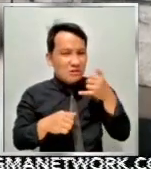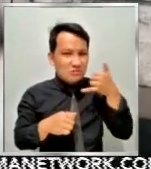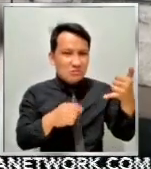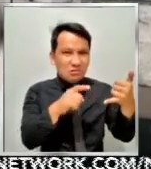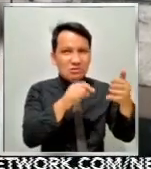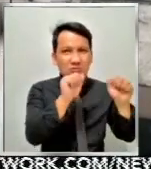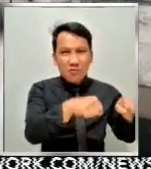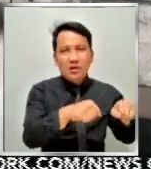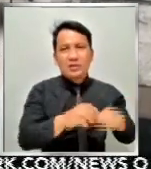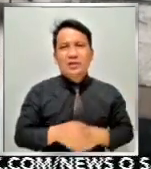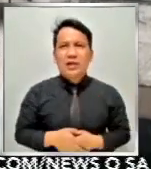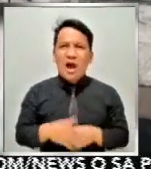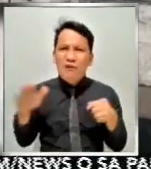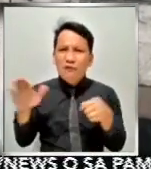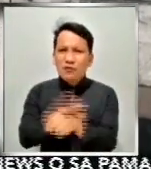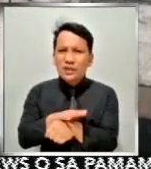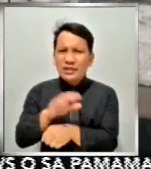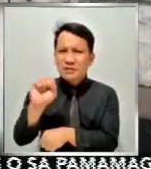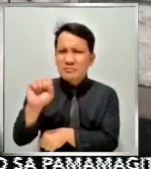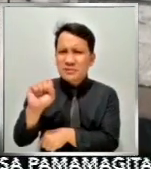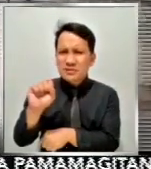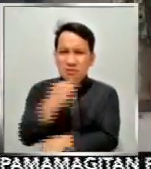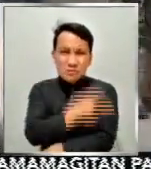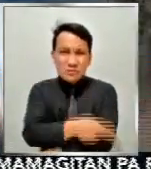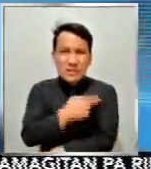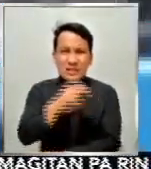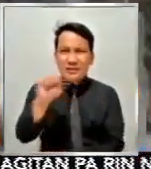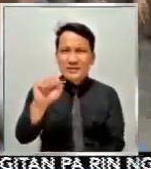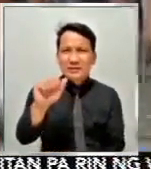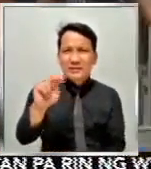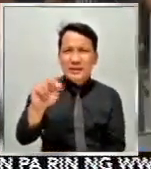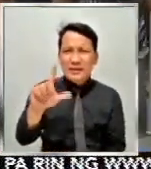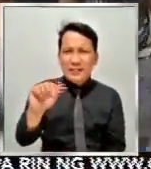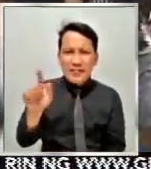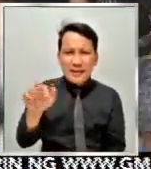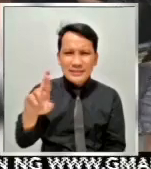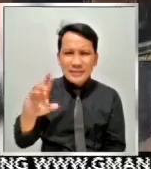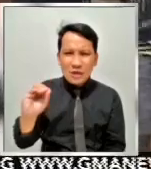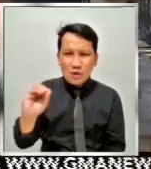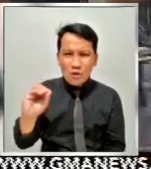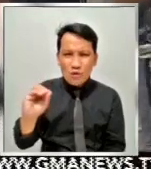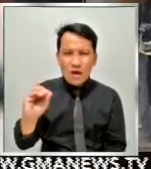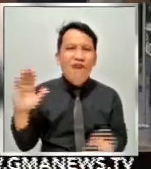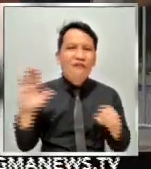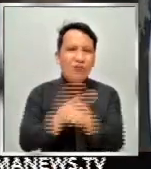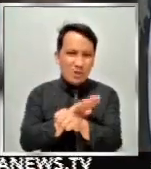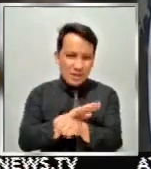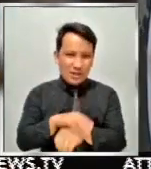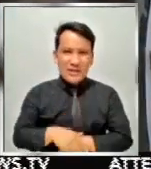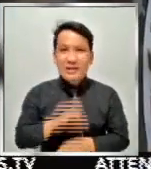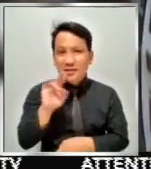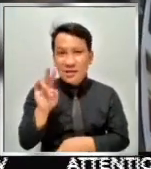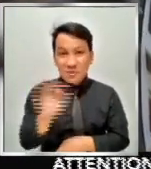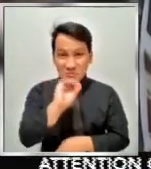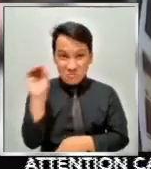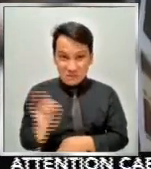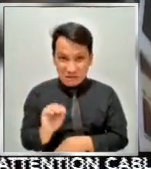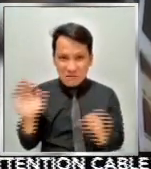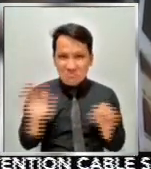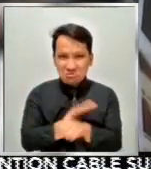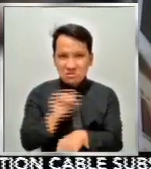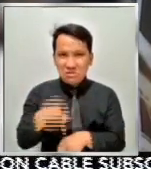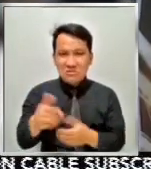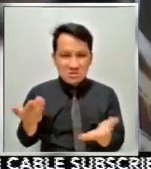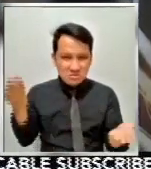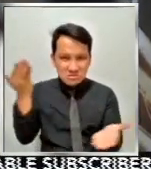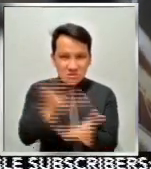Lazaro Hospital na COVID referral hospital. Ayon sa SLH, 70% ng mga pasyenteng dumarating sa kanila,